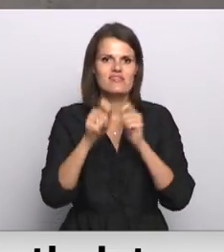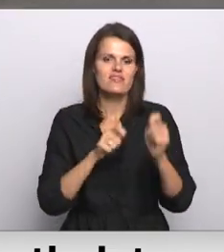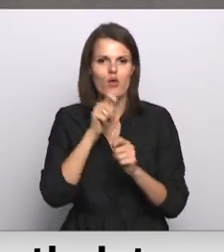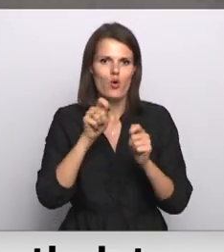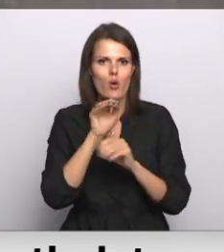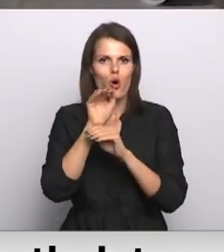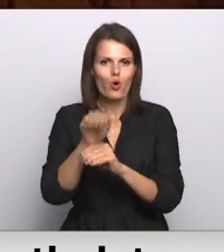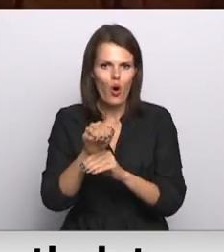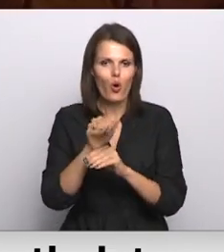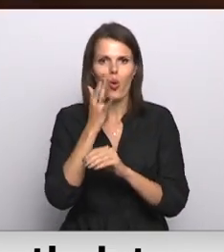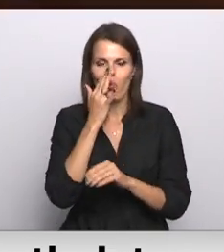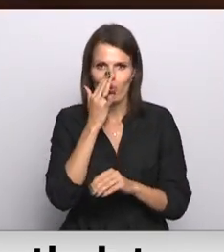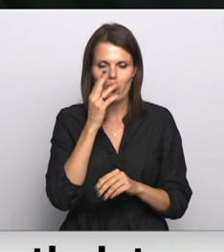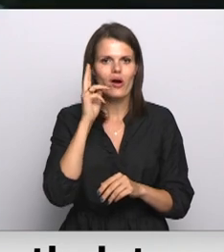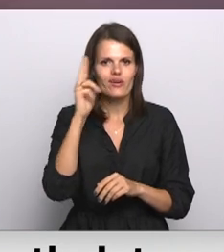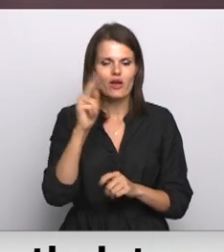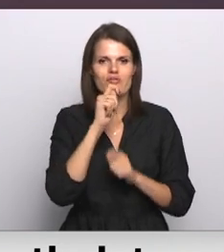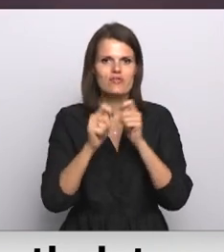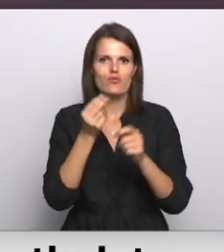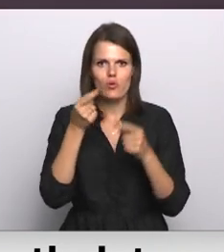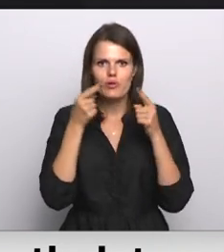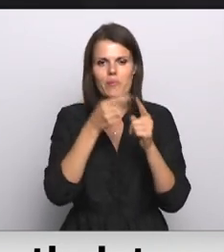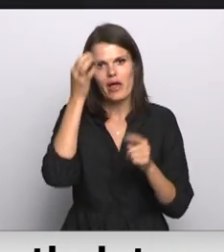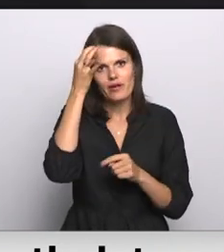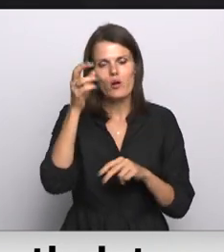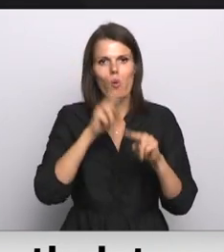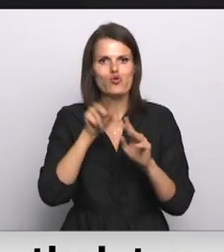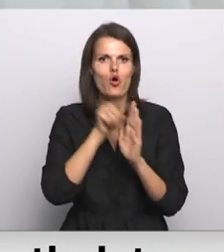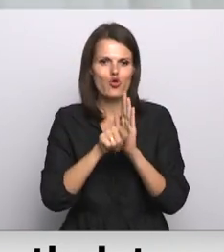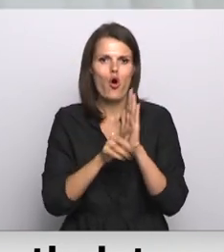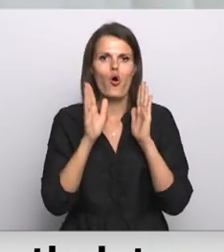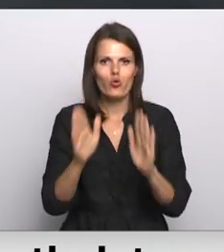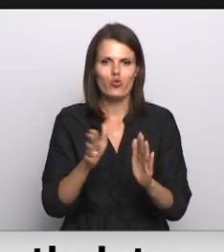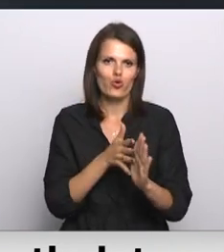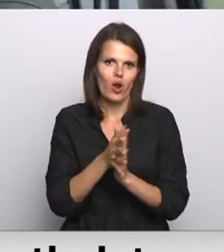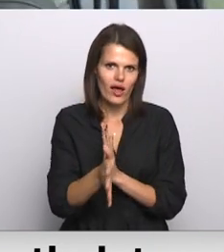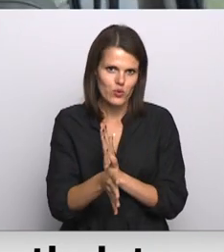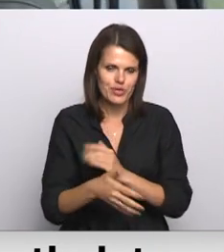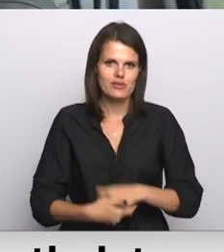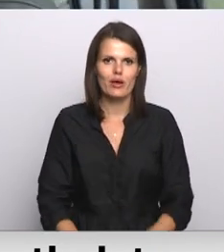kontu, garantējot ziedot to līdzekļu mērķtiecīgu un kontrolētu izlietojumu.